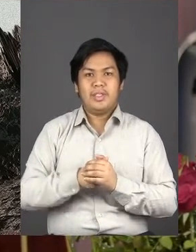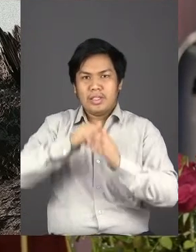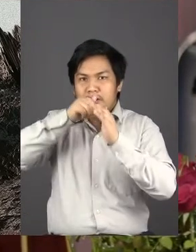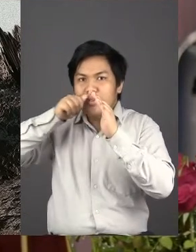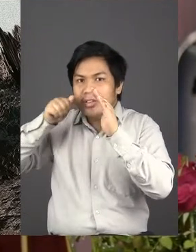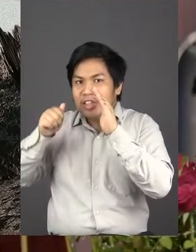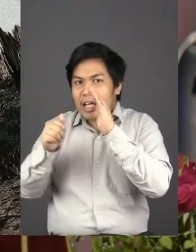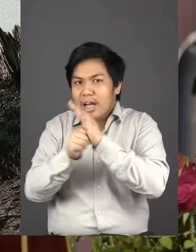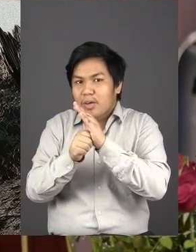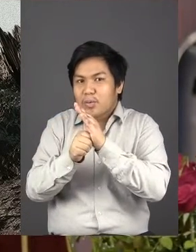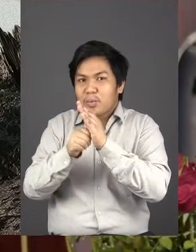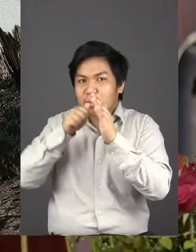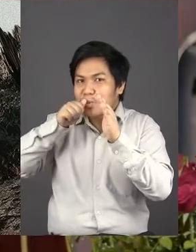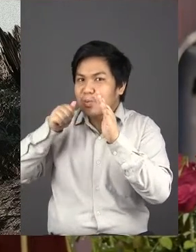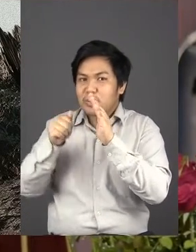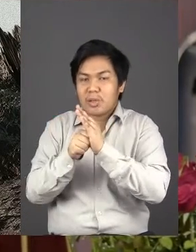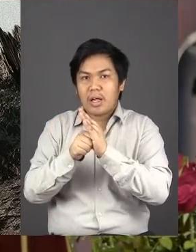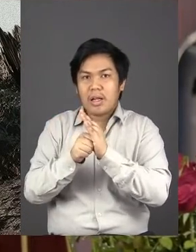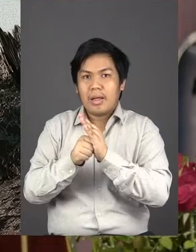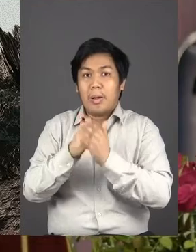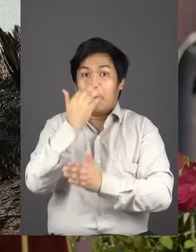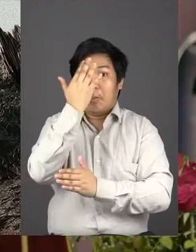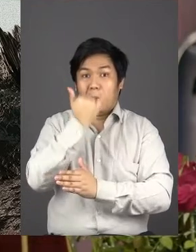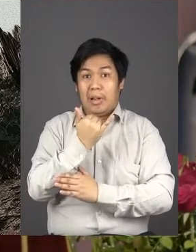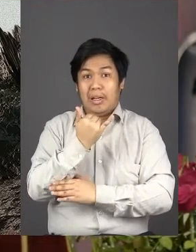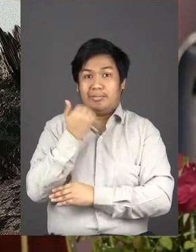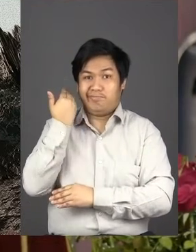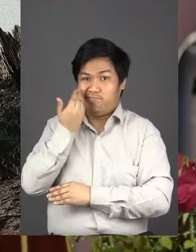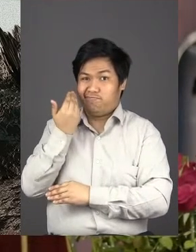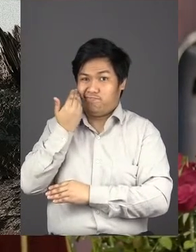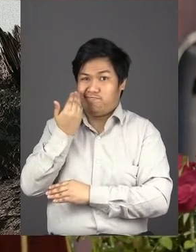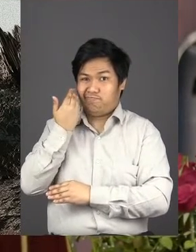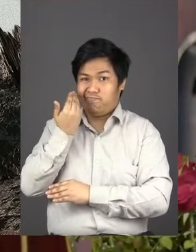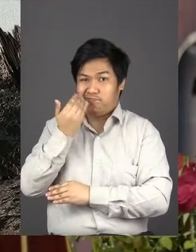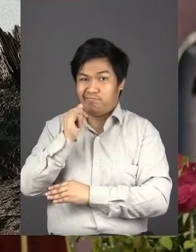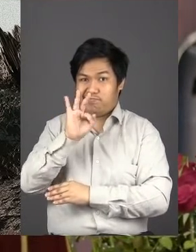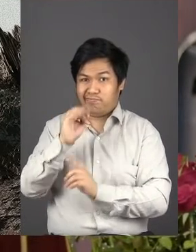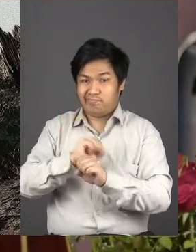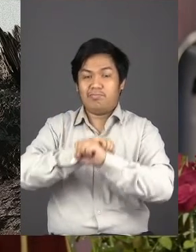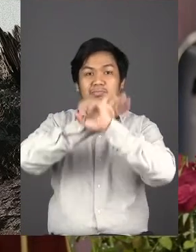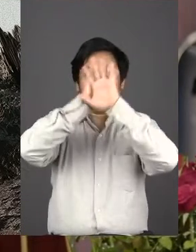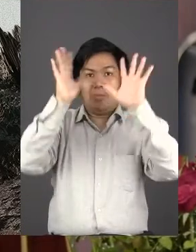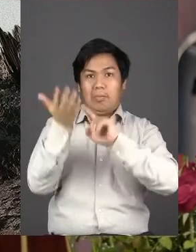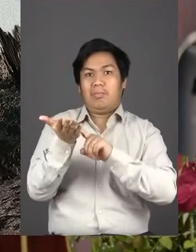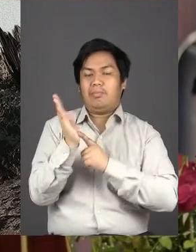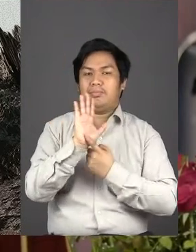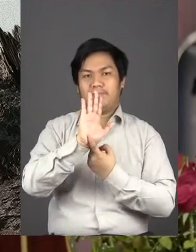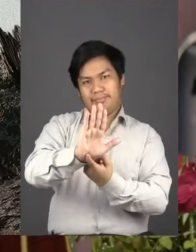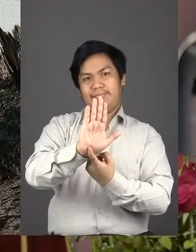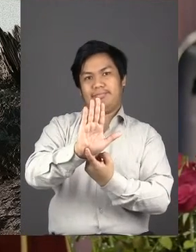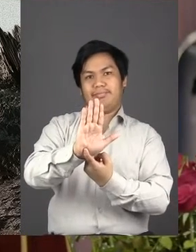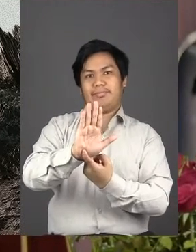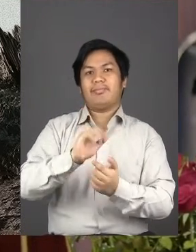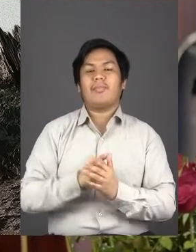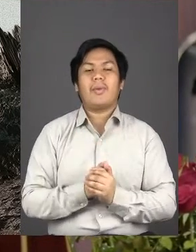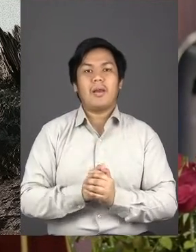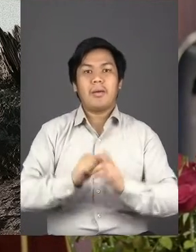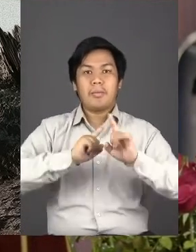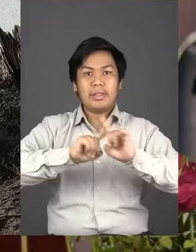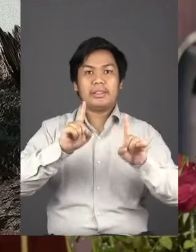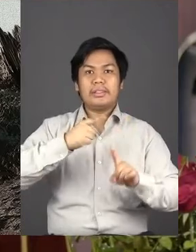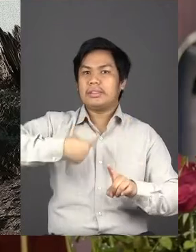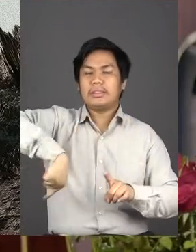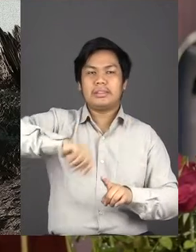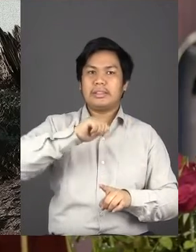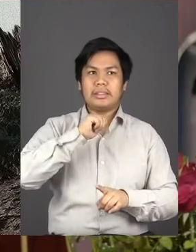Itinatago. Bakit? Nakakahiya kasi, mabunyag, malantad. Ngunit, hindi dapat nakikita